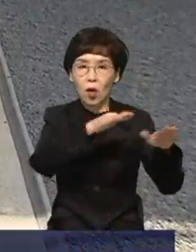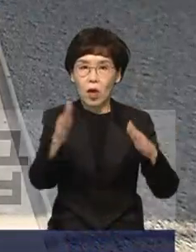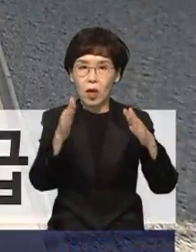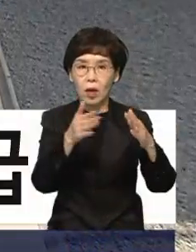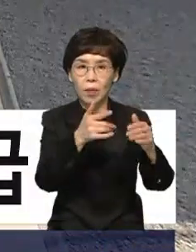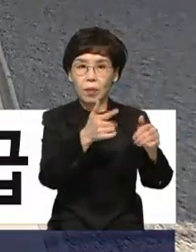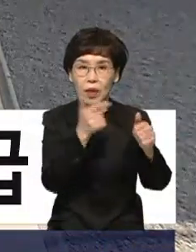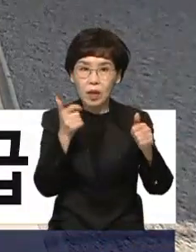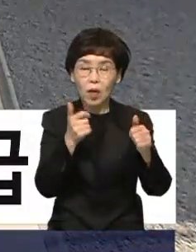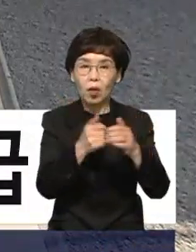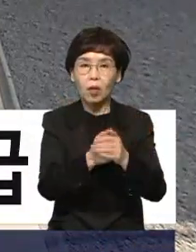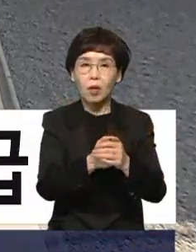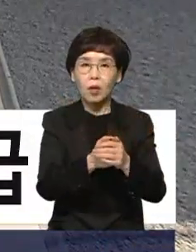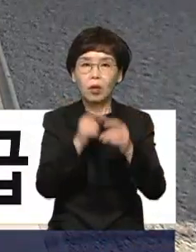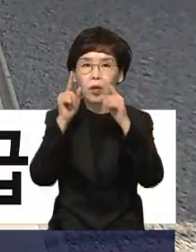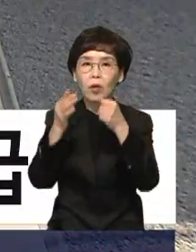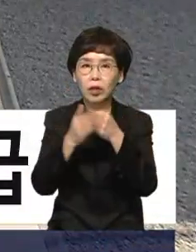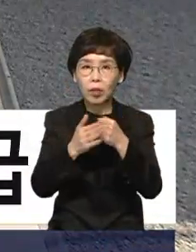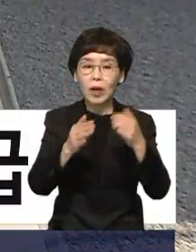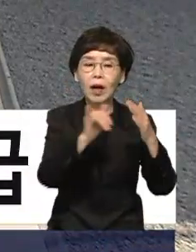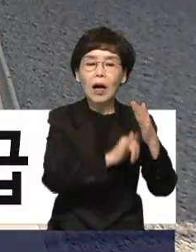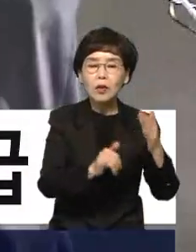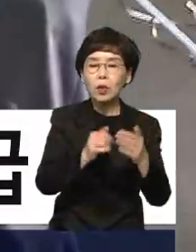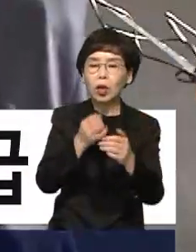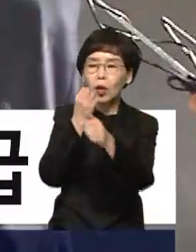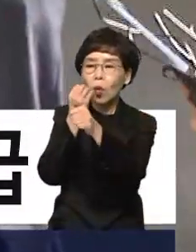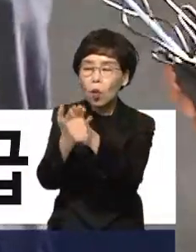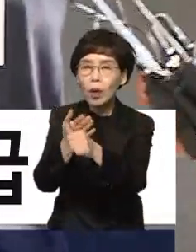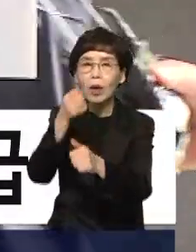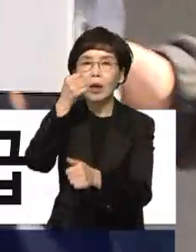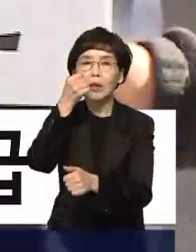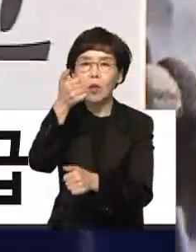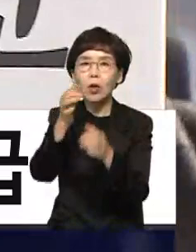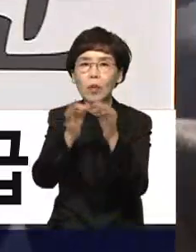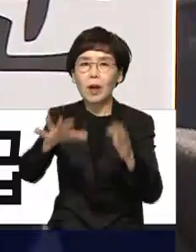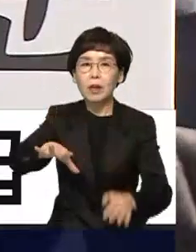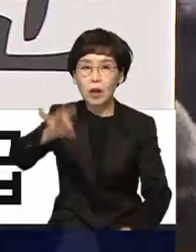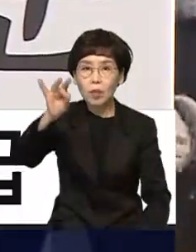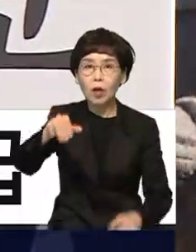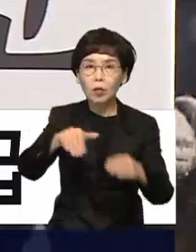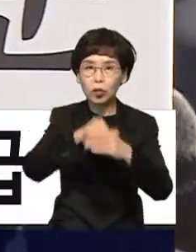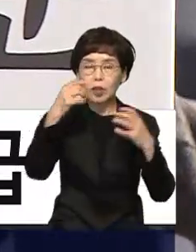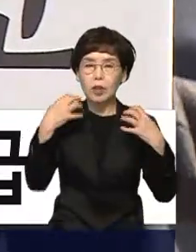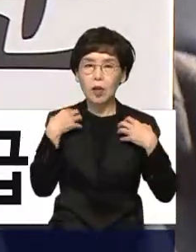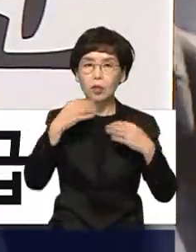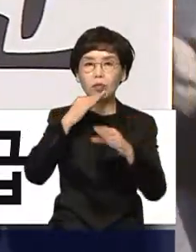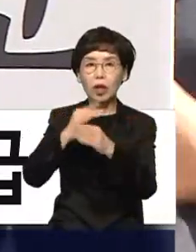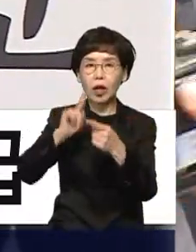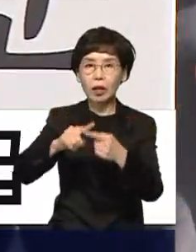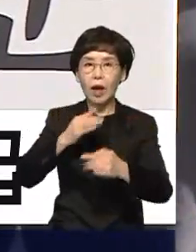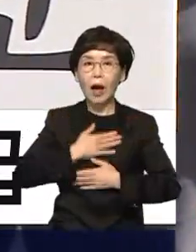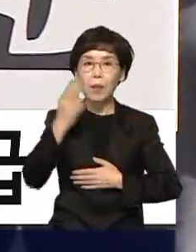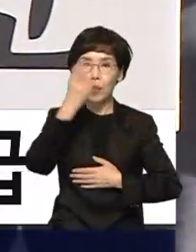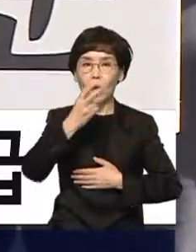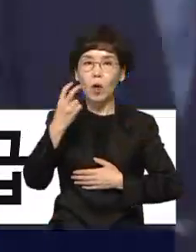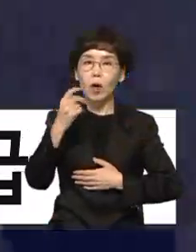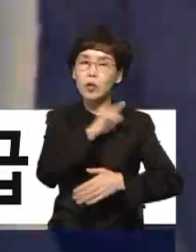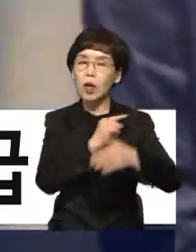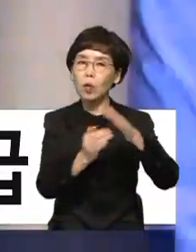의혹으로 유족 고발장이 접수된 지 5개월여 만에 처음으로 문재인 정부 대북 안보라인 최고위 인사가 출석한